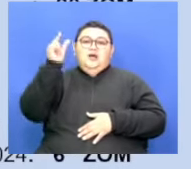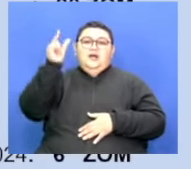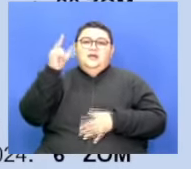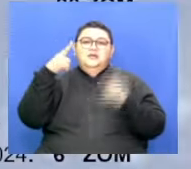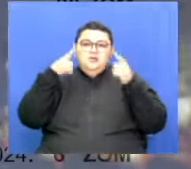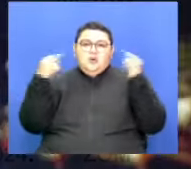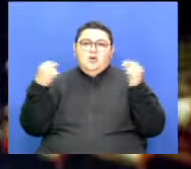Jawa